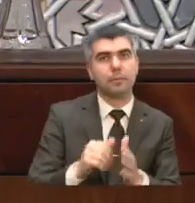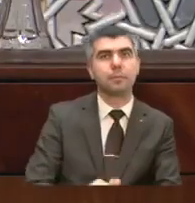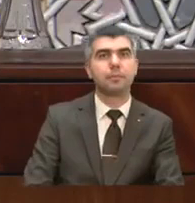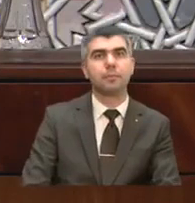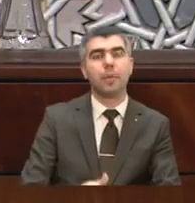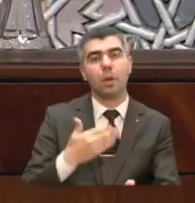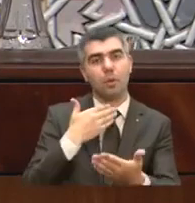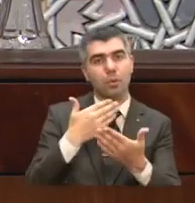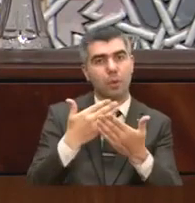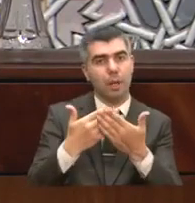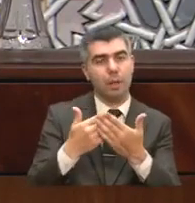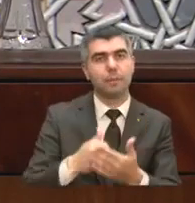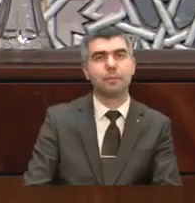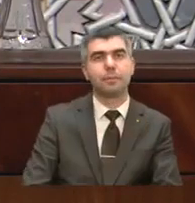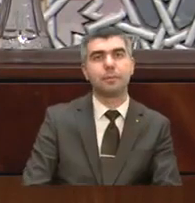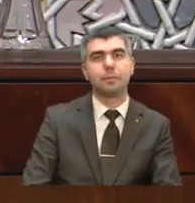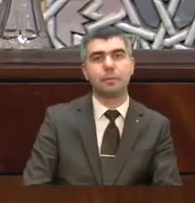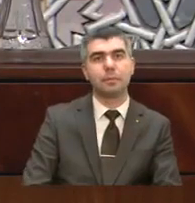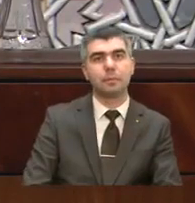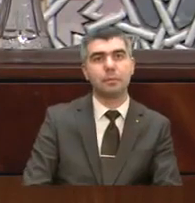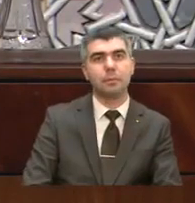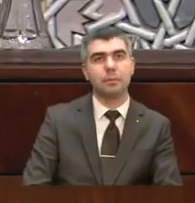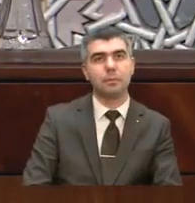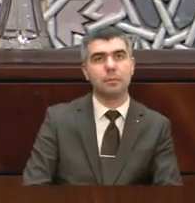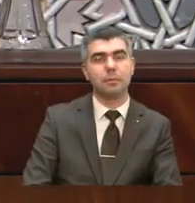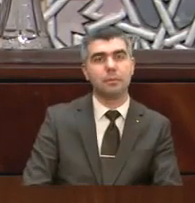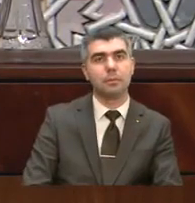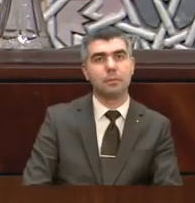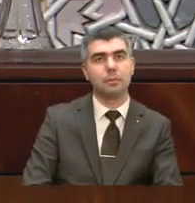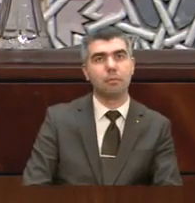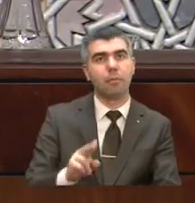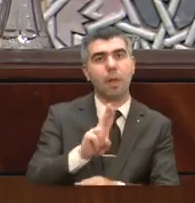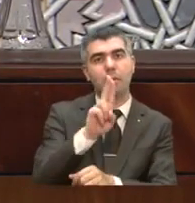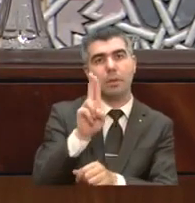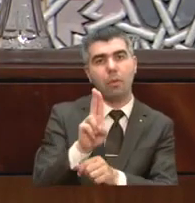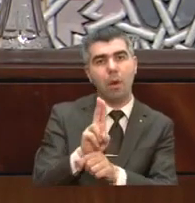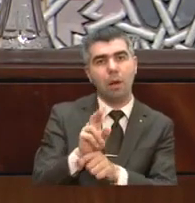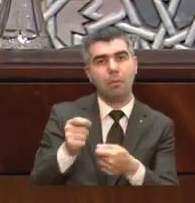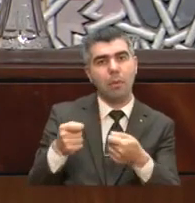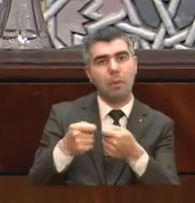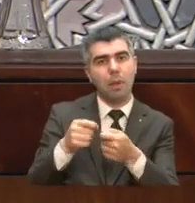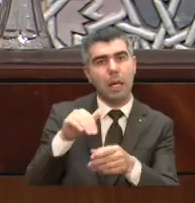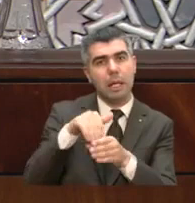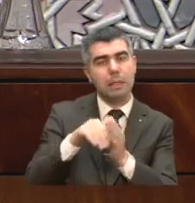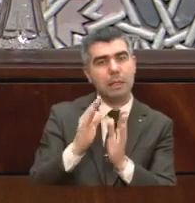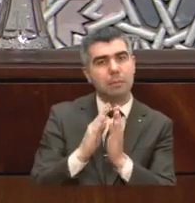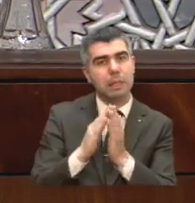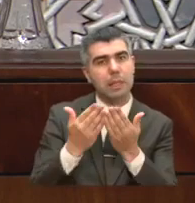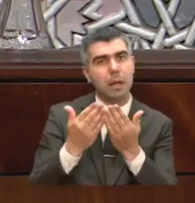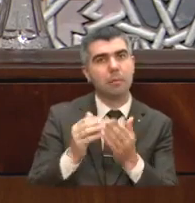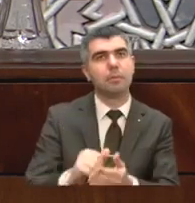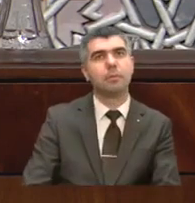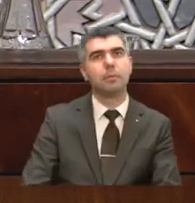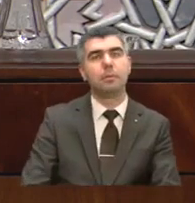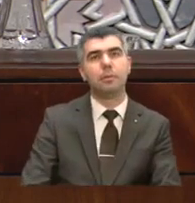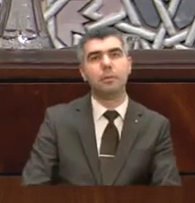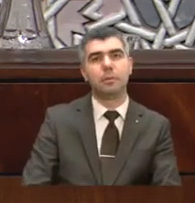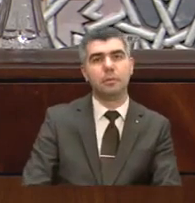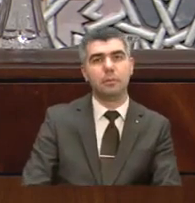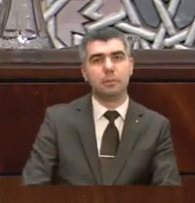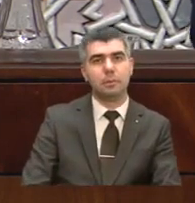شكرا سيد النائب محترم. تعقيب لأحد السيدات والسادة النواب عن المجموعة النيابية للتقدم